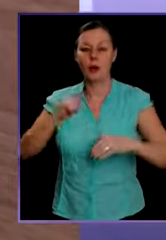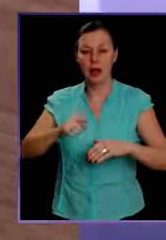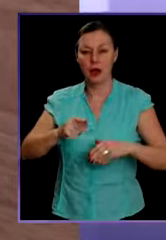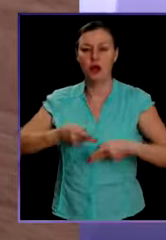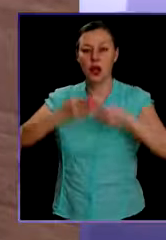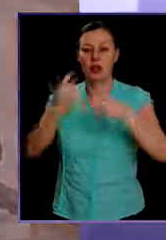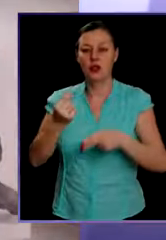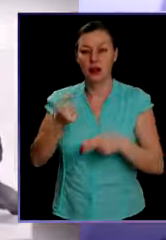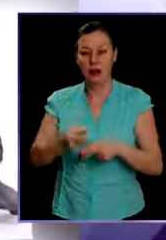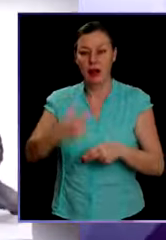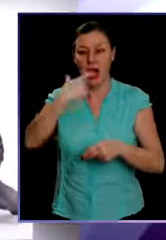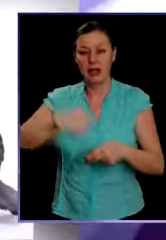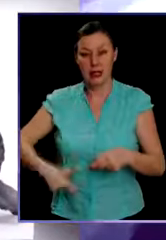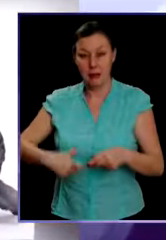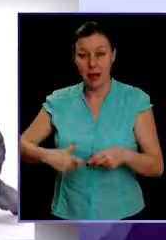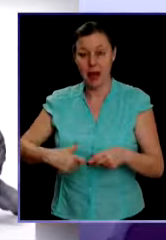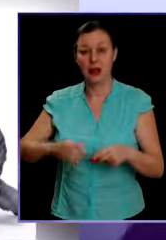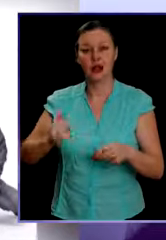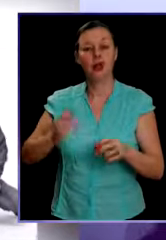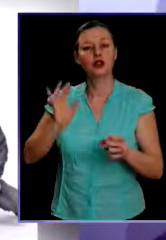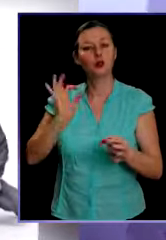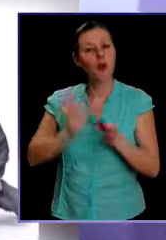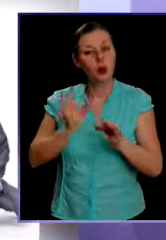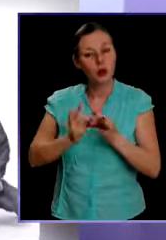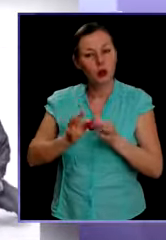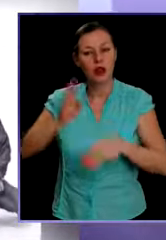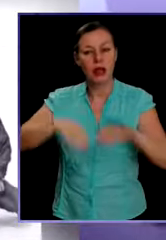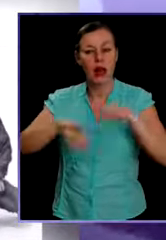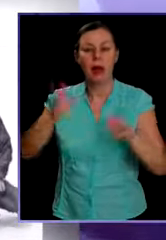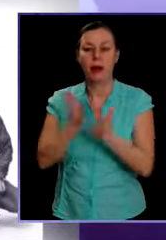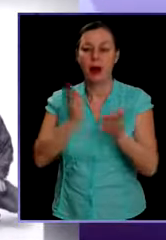cukorszintmérő segítségével személyre szabott és pontos terápia